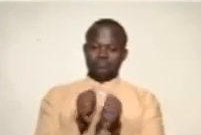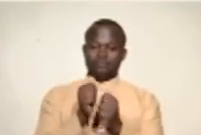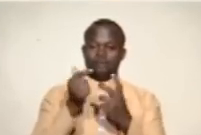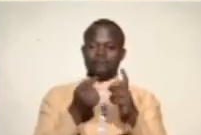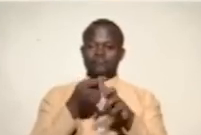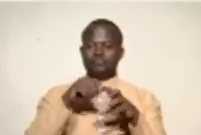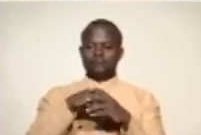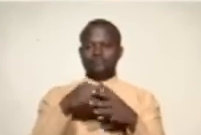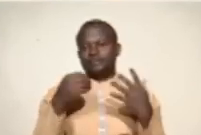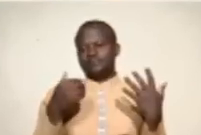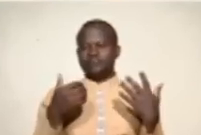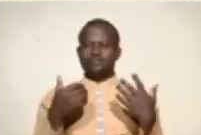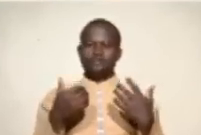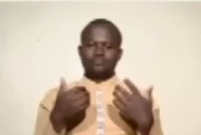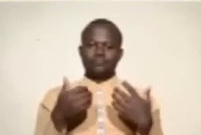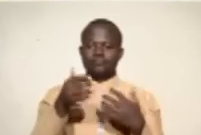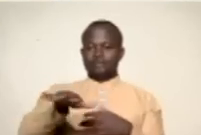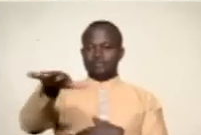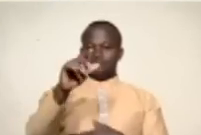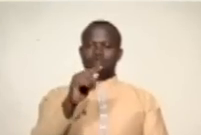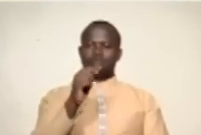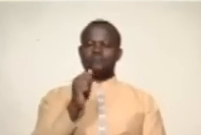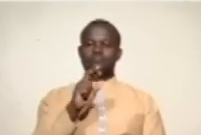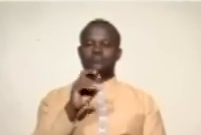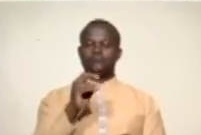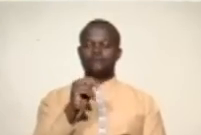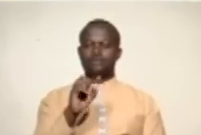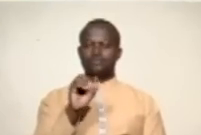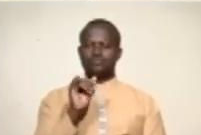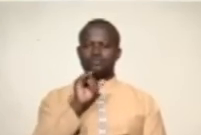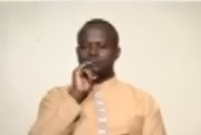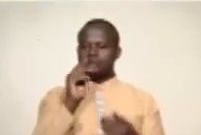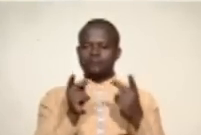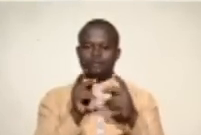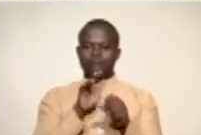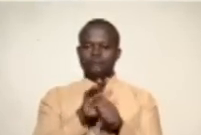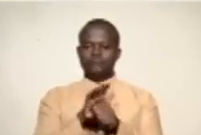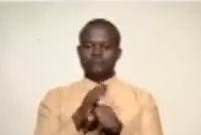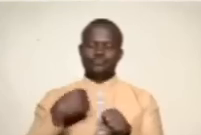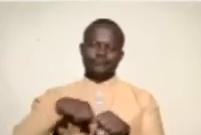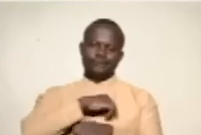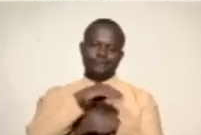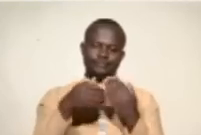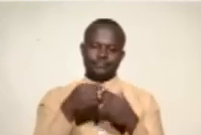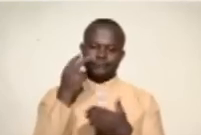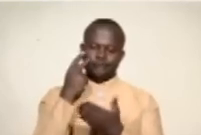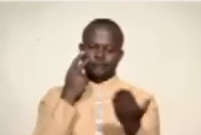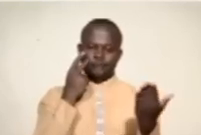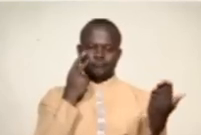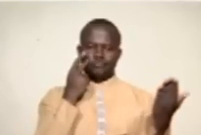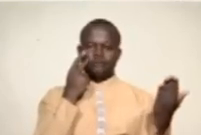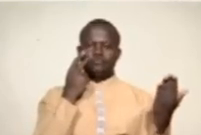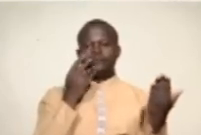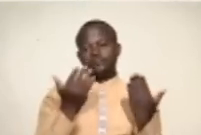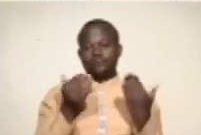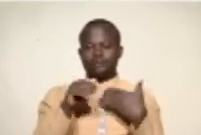ibikomoka nyine ku matungo, intanga za Karongi nta mafamu menshi ahari ngo umuntu yabona uko wenda kuba